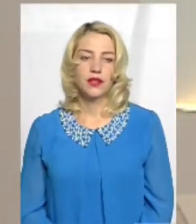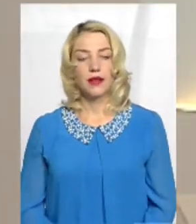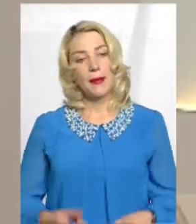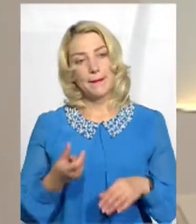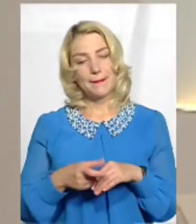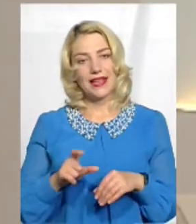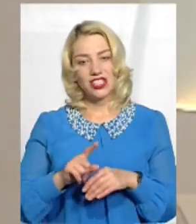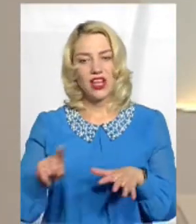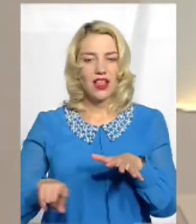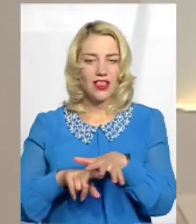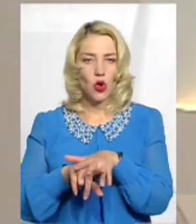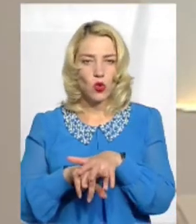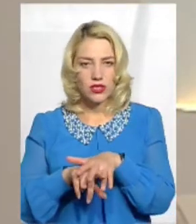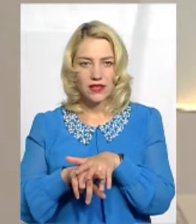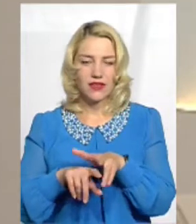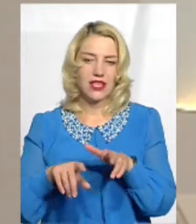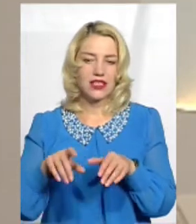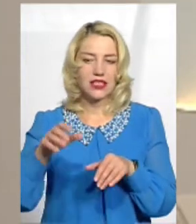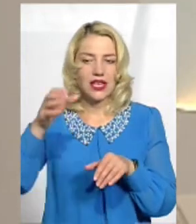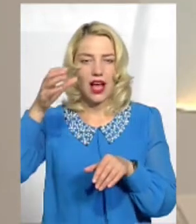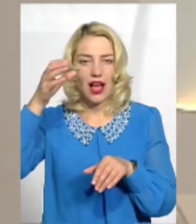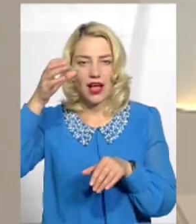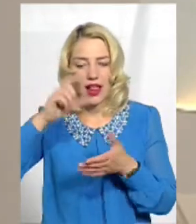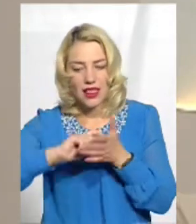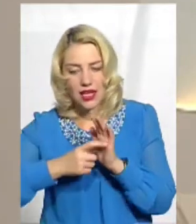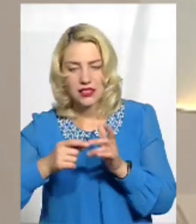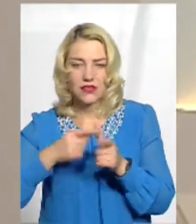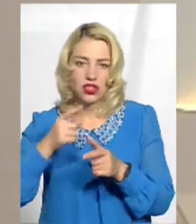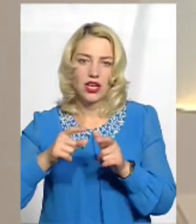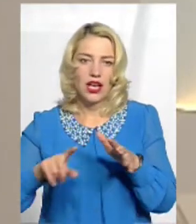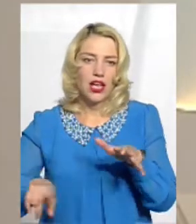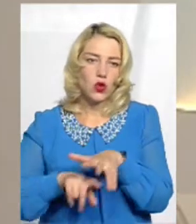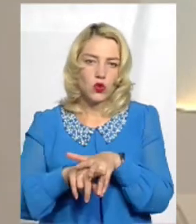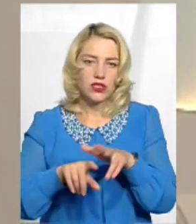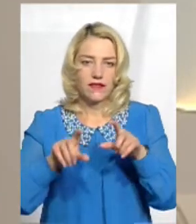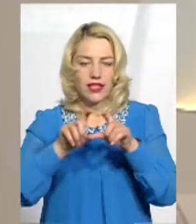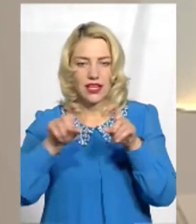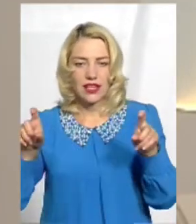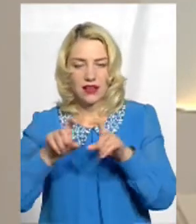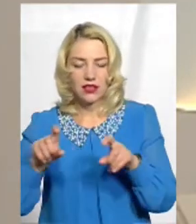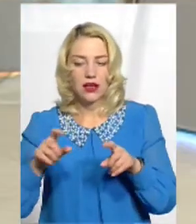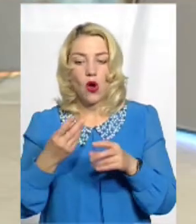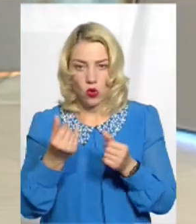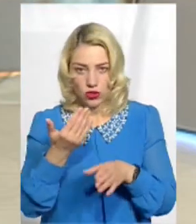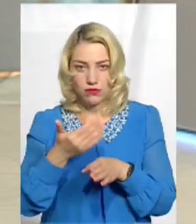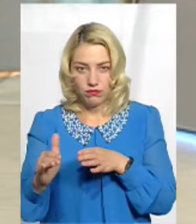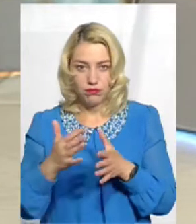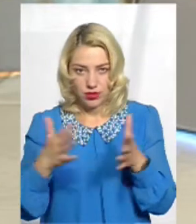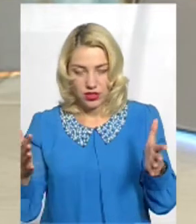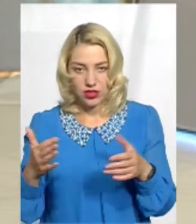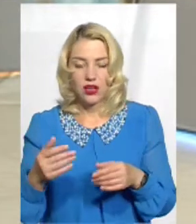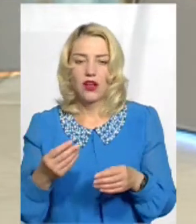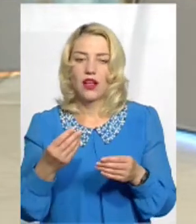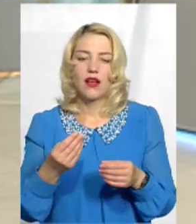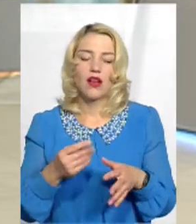Більше інклюзивних класів чи інклюзивних освітніх закладів, коштів на це більше виділяєте? Коштів на інклюзію